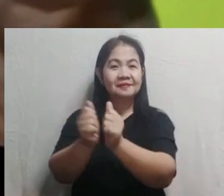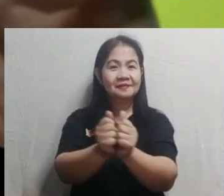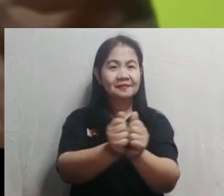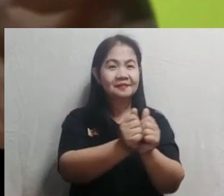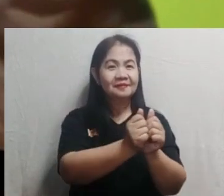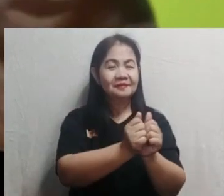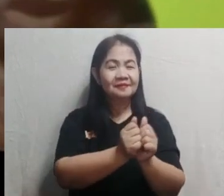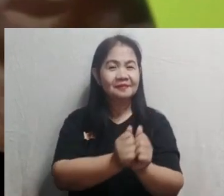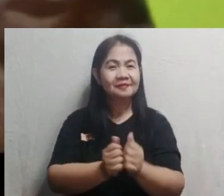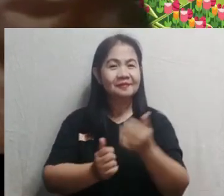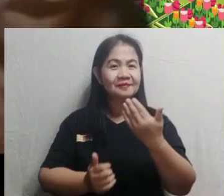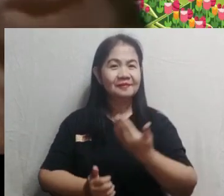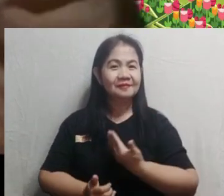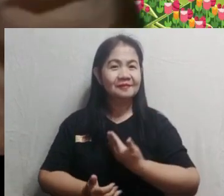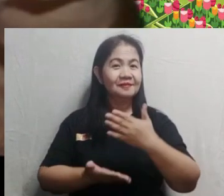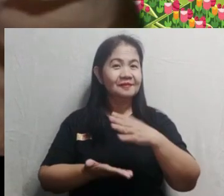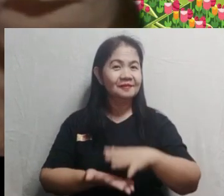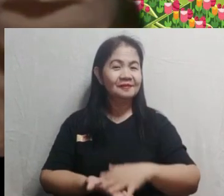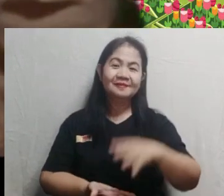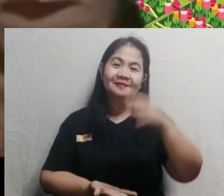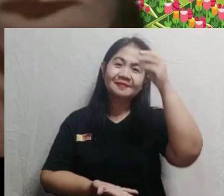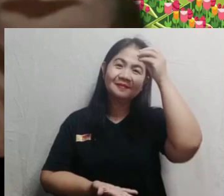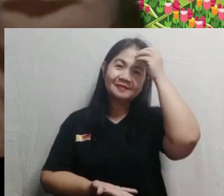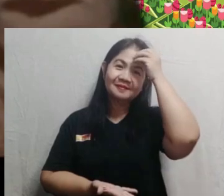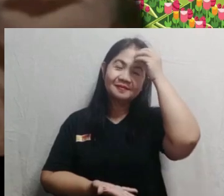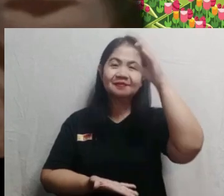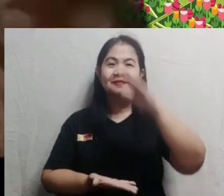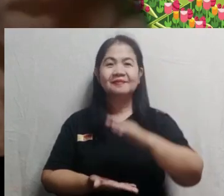Samahan mo akong matuto,